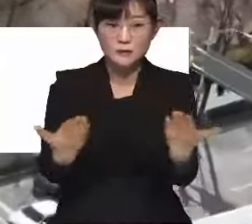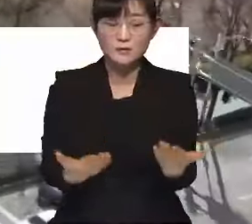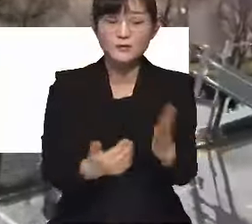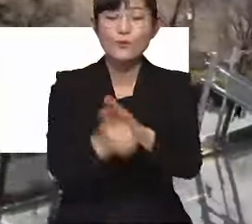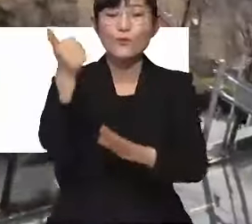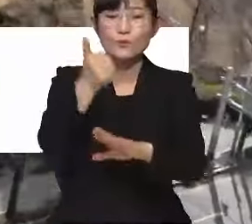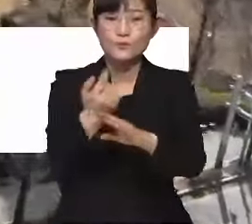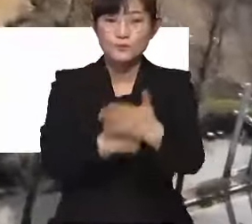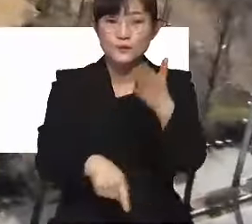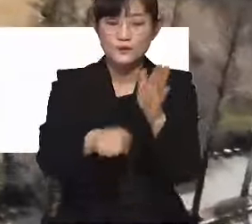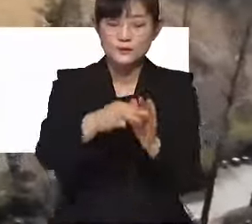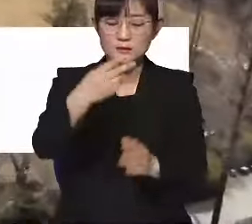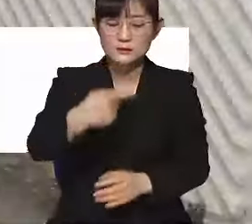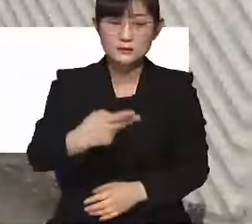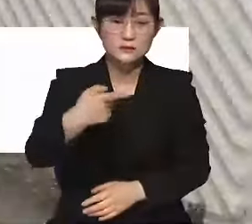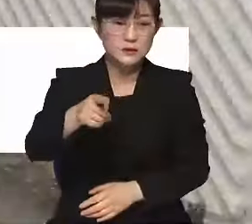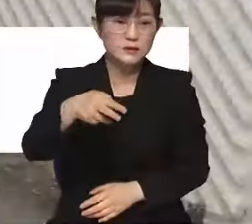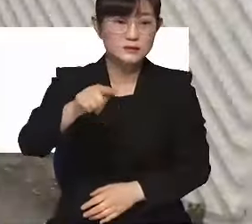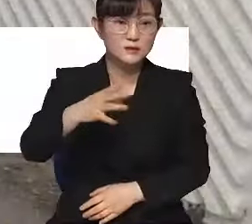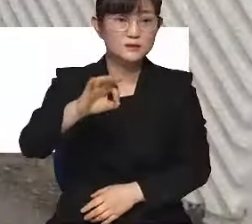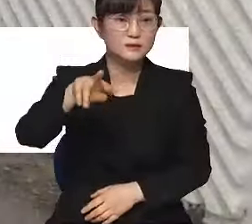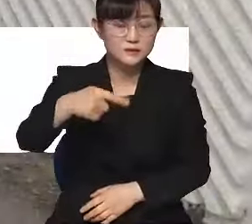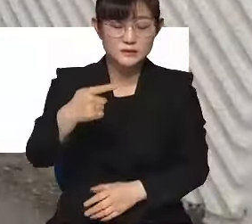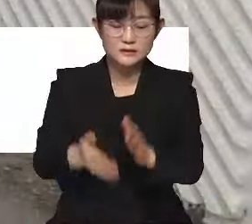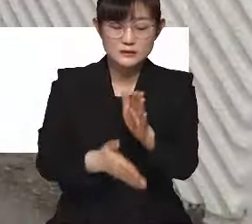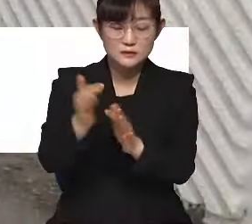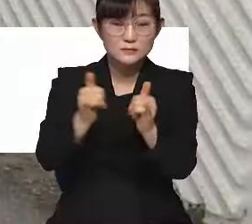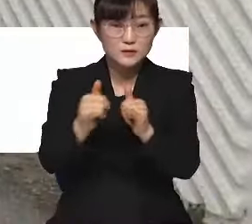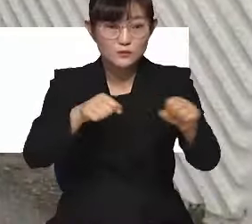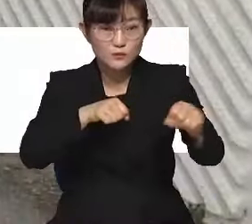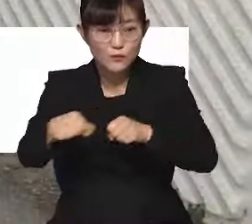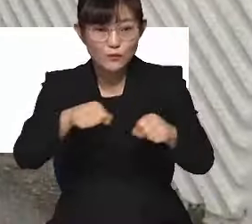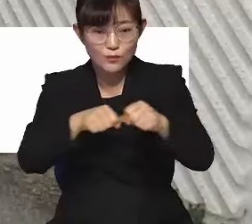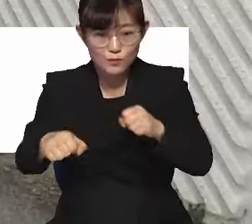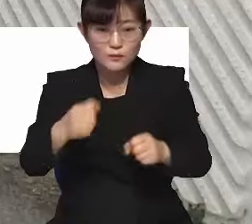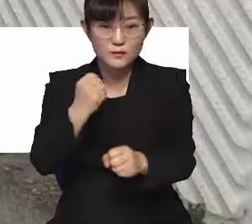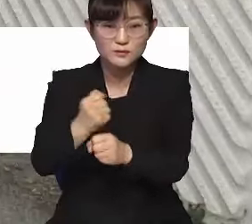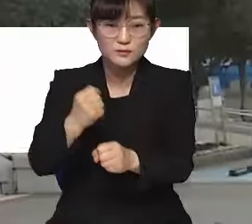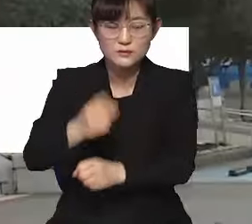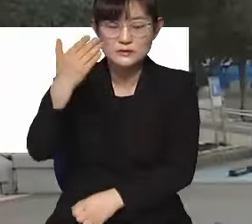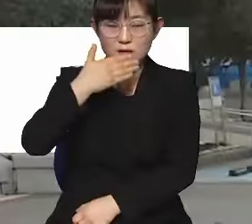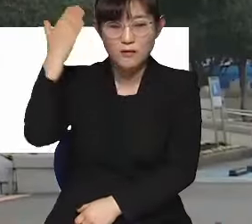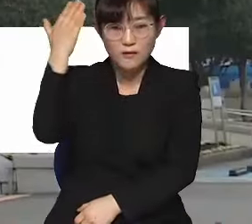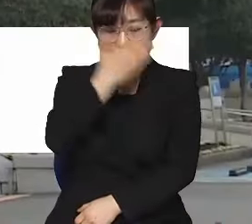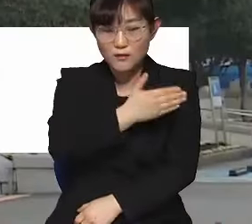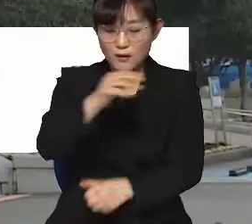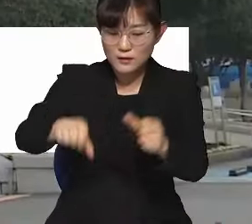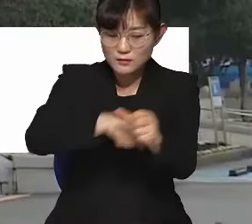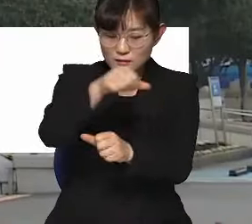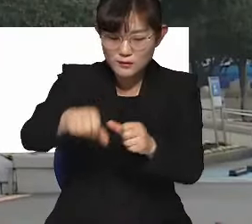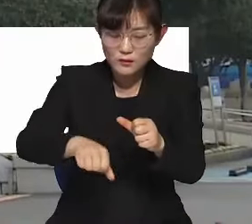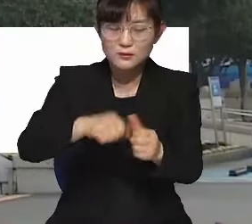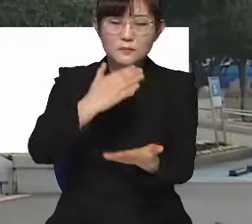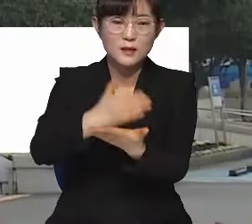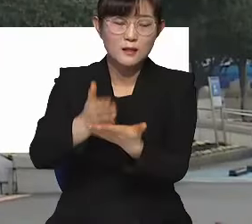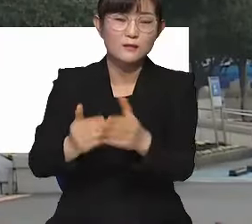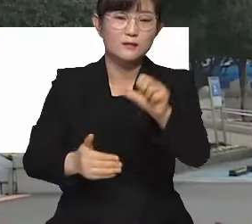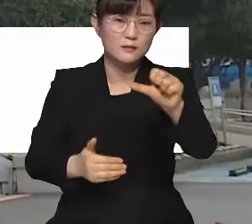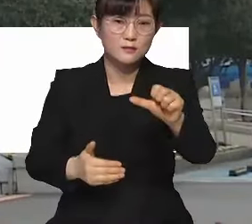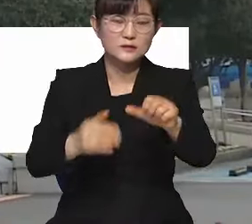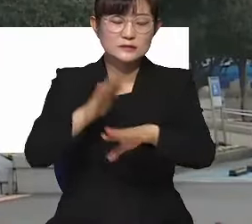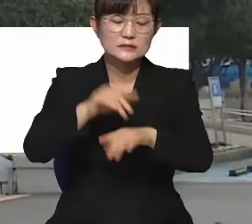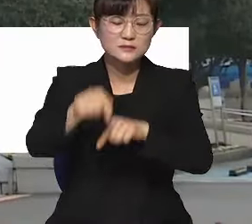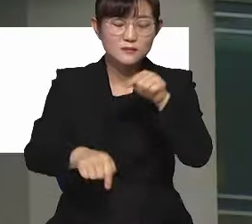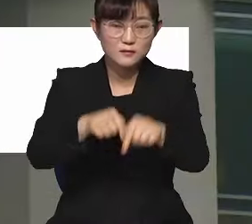위해 르네상스 시민운동단을 구성하고 친절, 질서, 청결, 봉사, 환경 등 5대 실천운동을